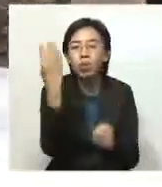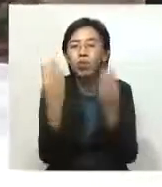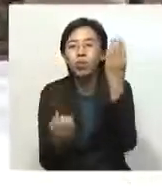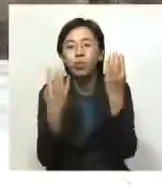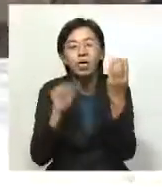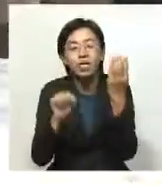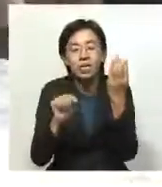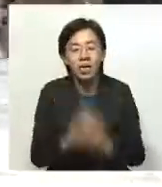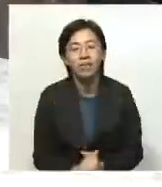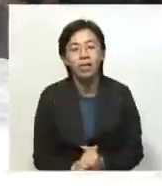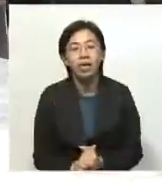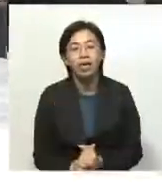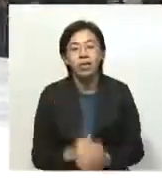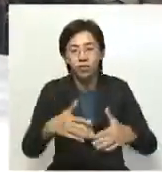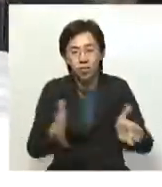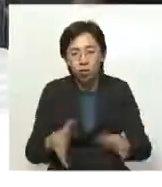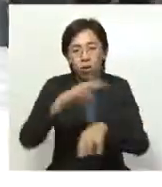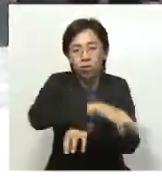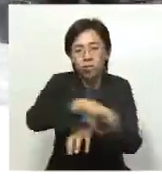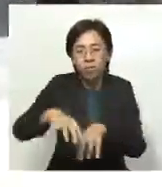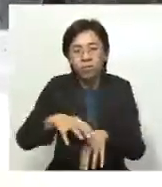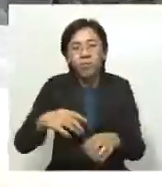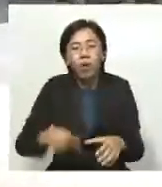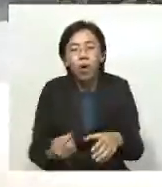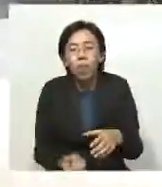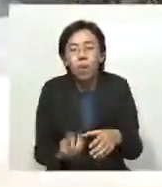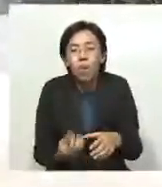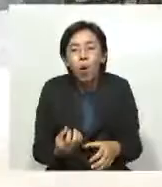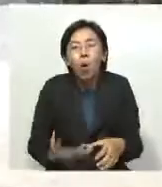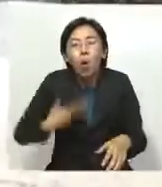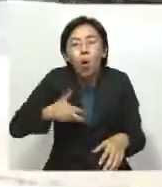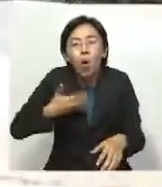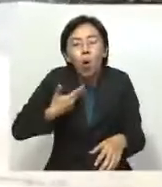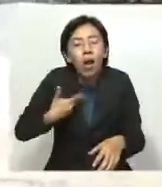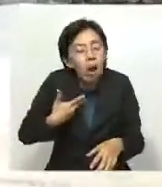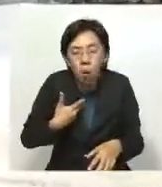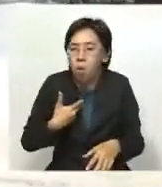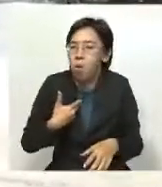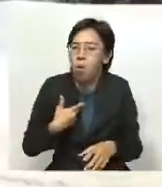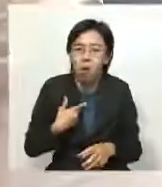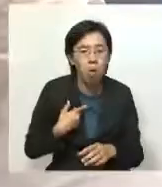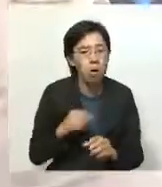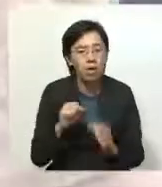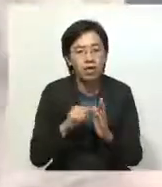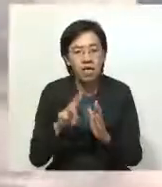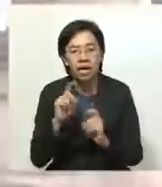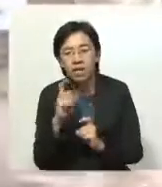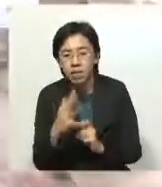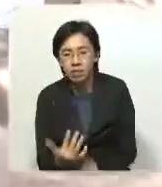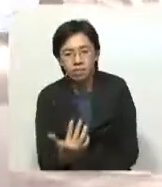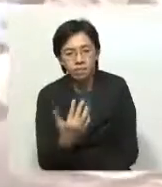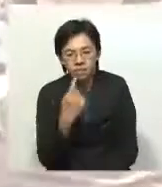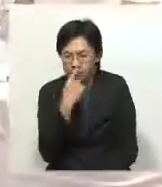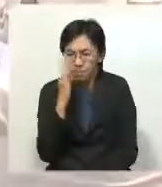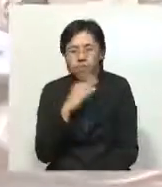ารินแหล่งน้ำพุร้อนของจังหวัดระนองซึ่งมีลักษณะพิเศษคือไม่มีสารกัมมันถันทำให้ไม่มีกลิ่นแตกต่างจาก